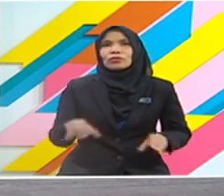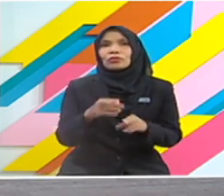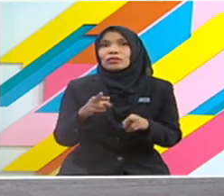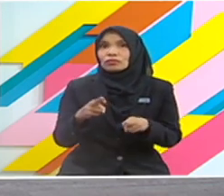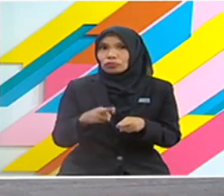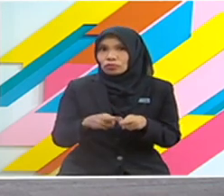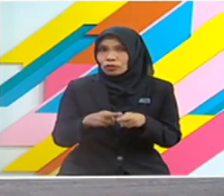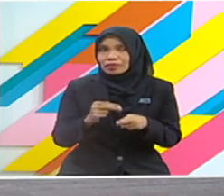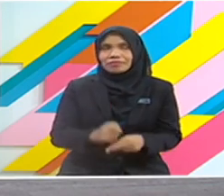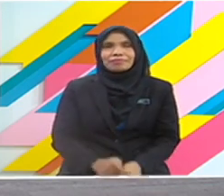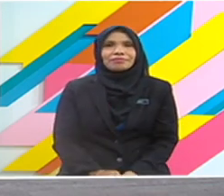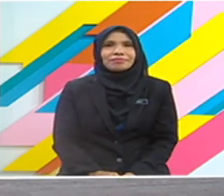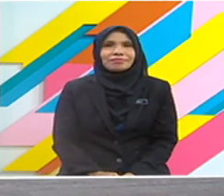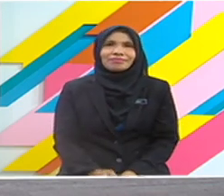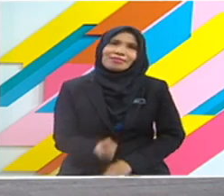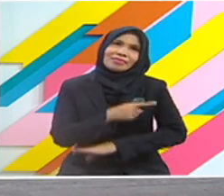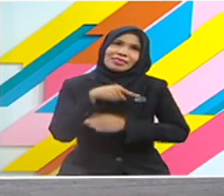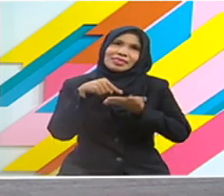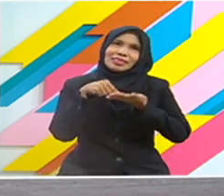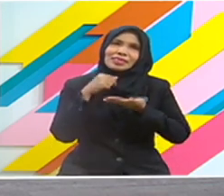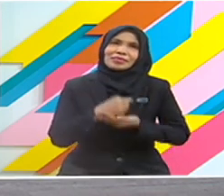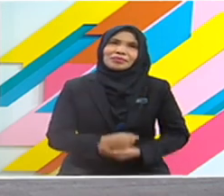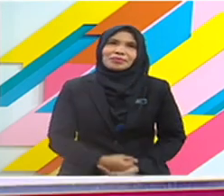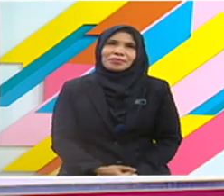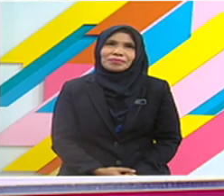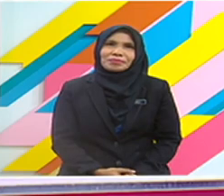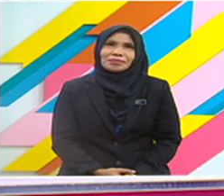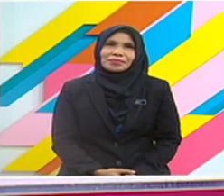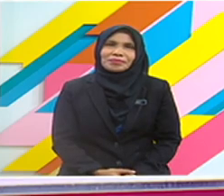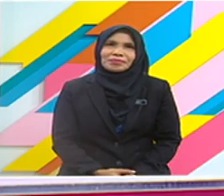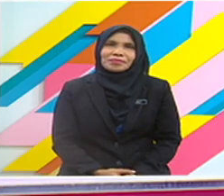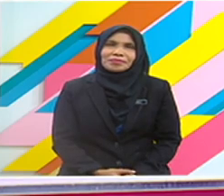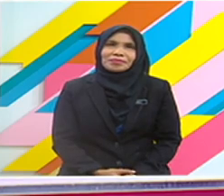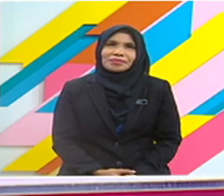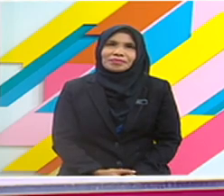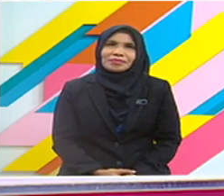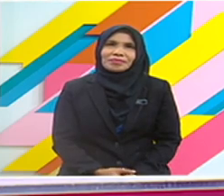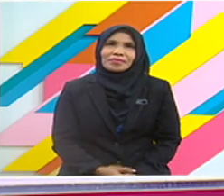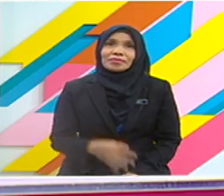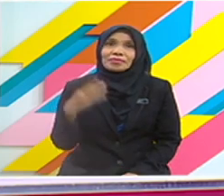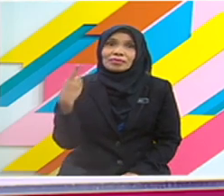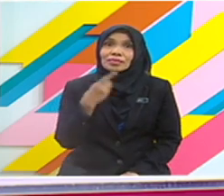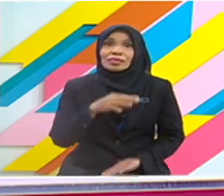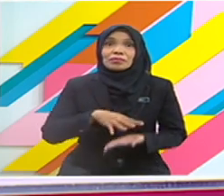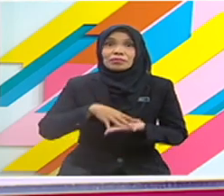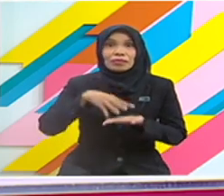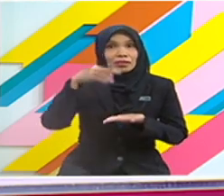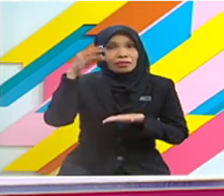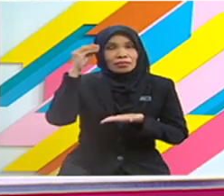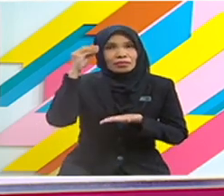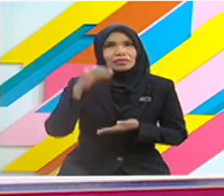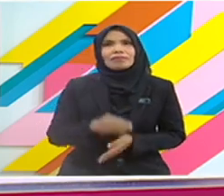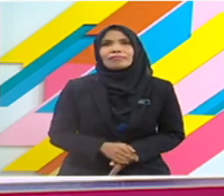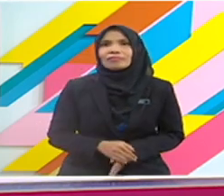ini, saya mulakan dulu. Okey, ingat balik murid-murid, hari ini kita akan belajar, kita dah belajar